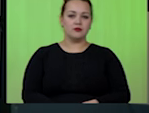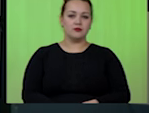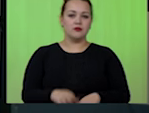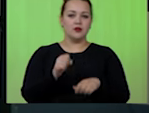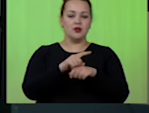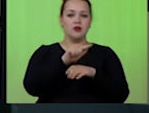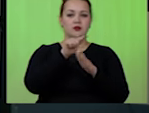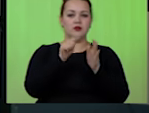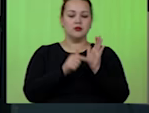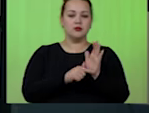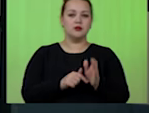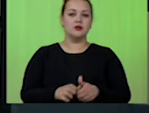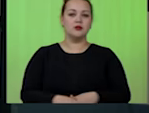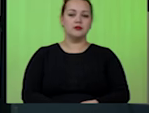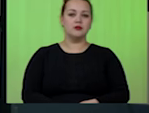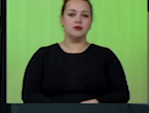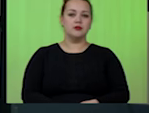Задание 17.